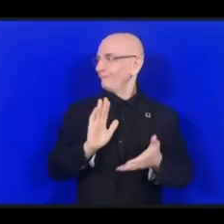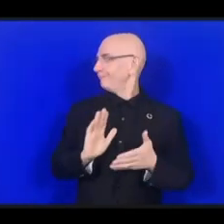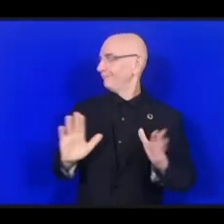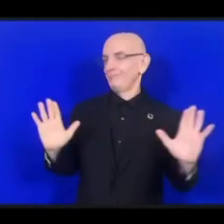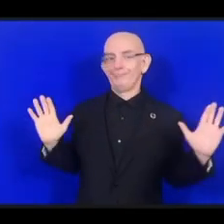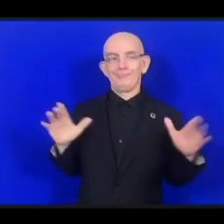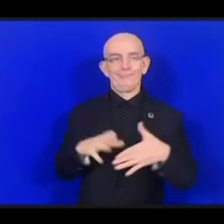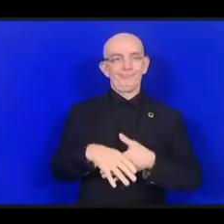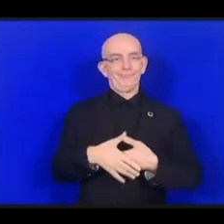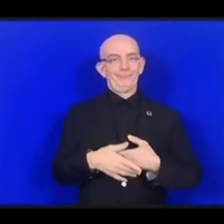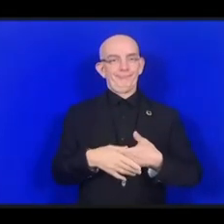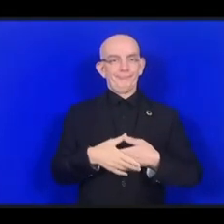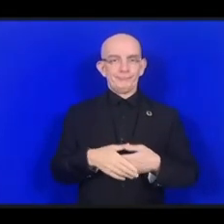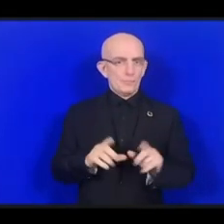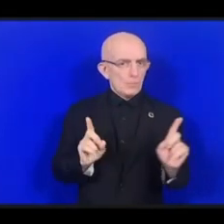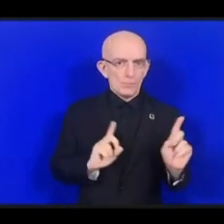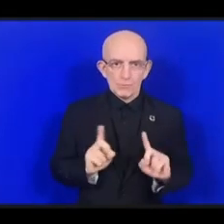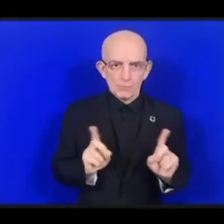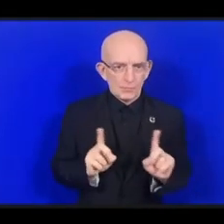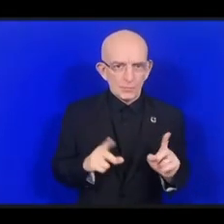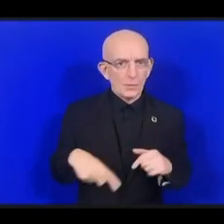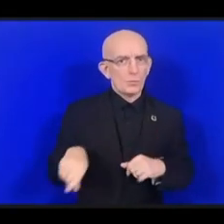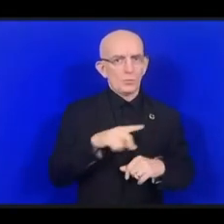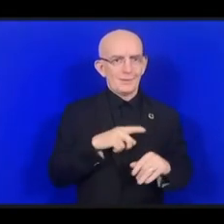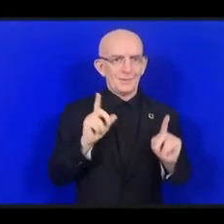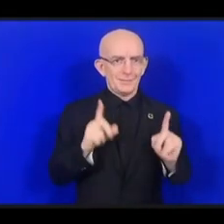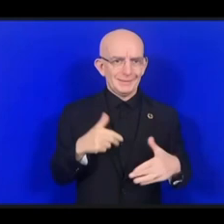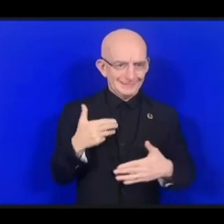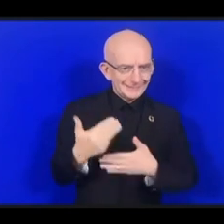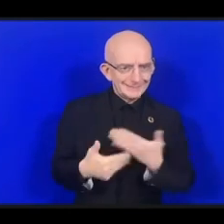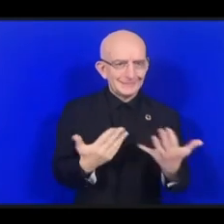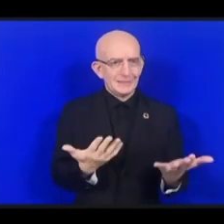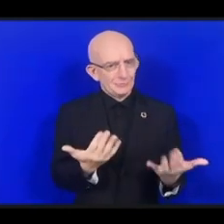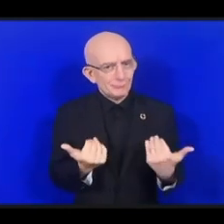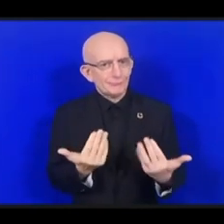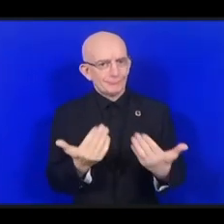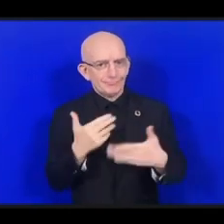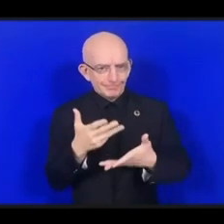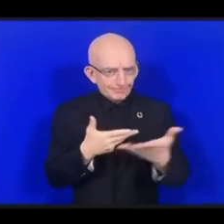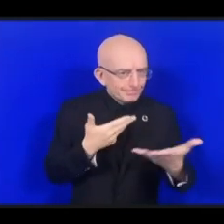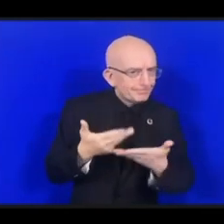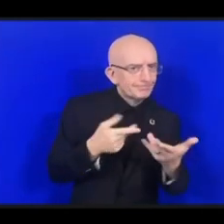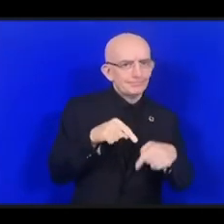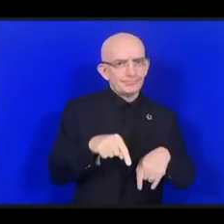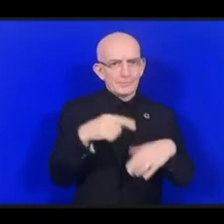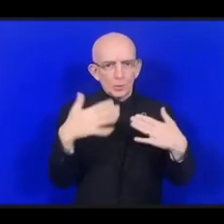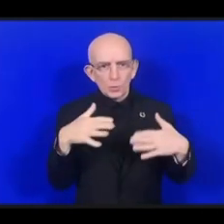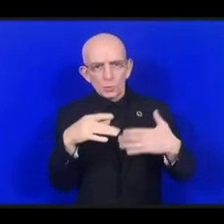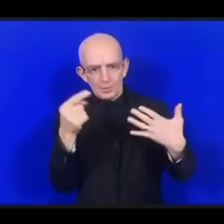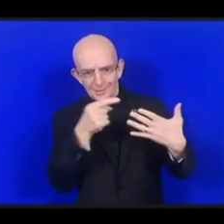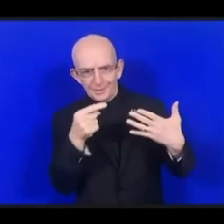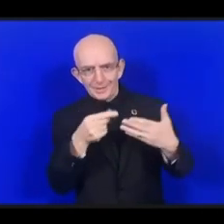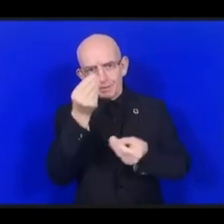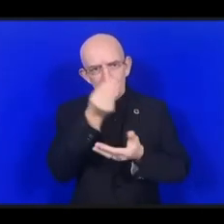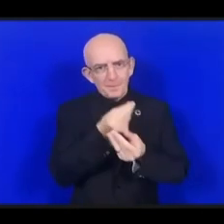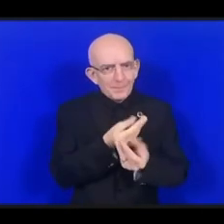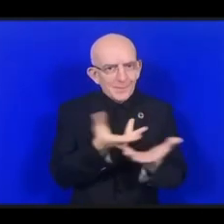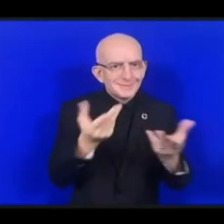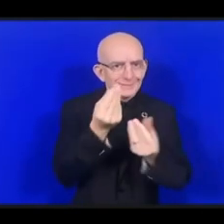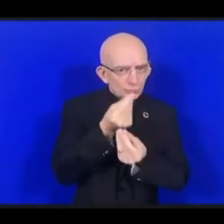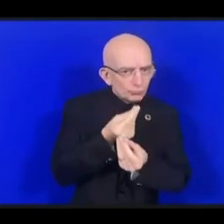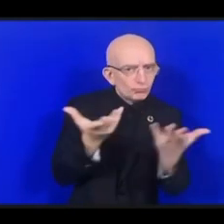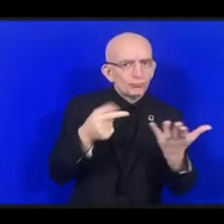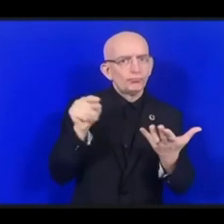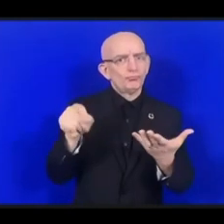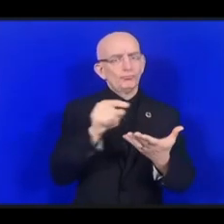messages clés et les réflexions et les propositions et les actions et les politiques porteuses je vous invite à